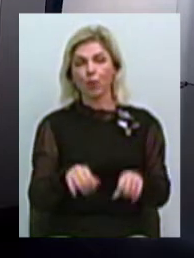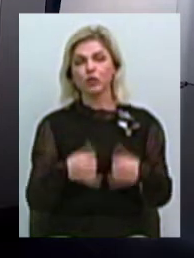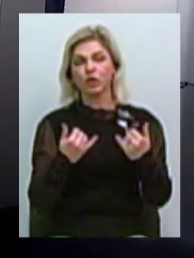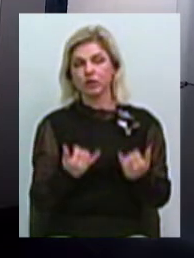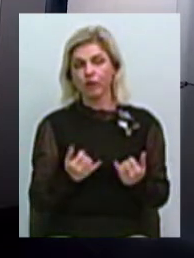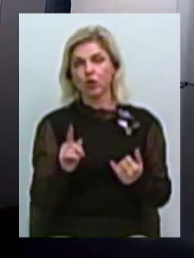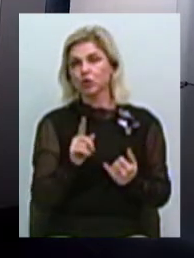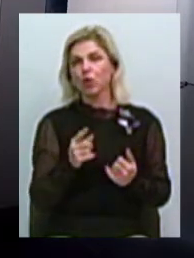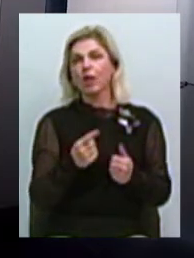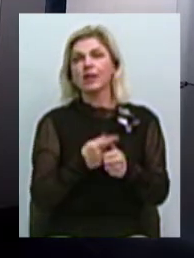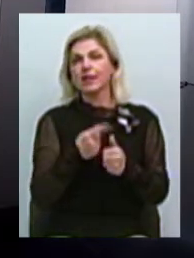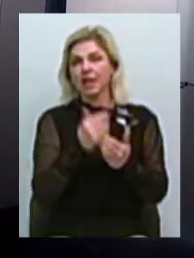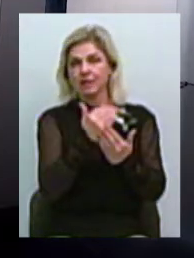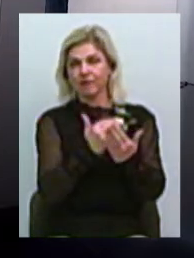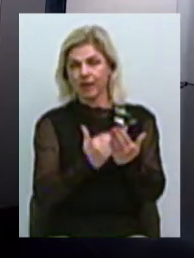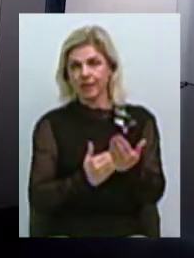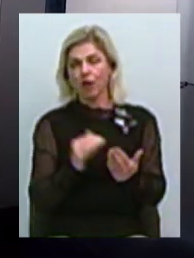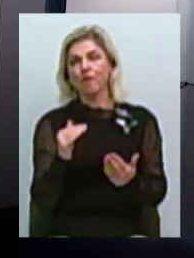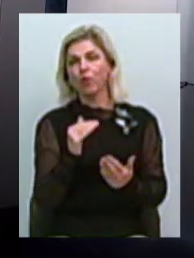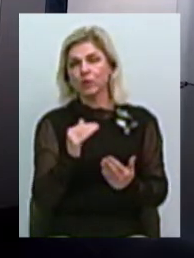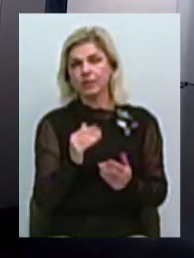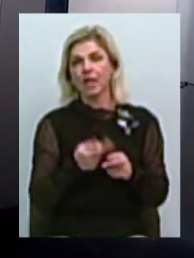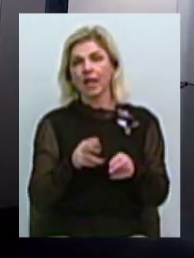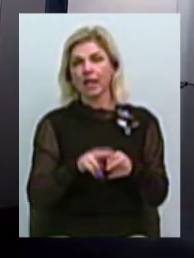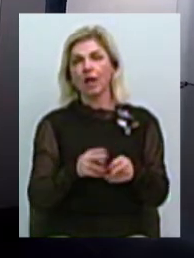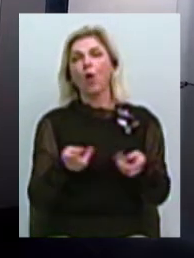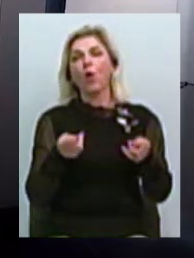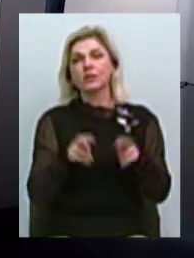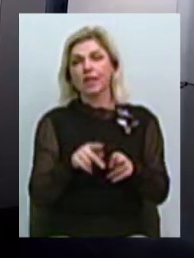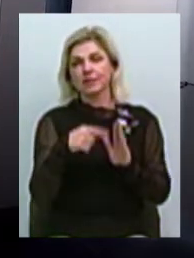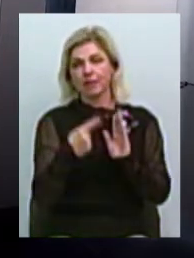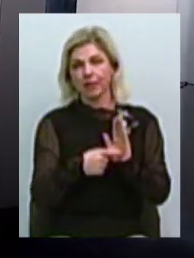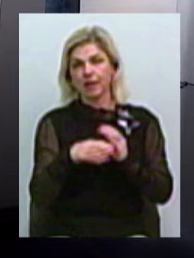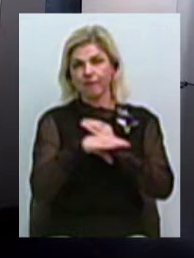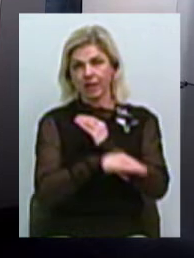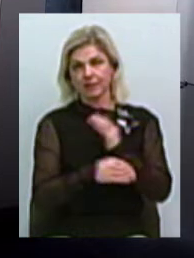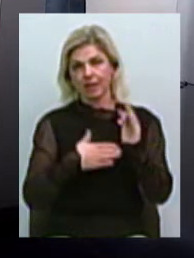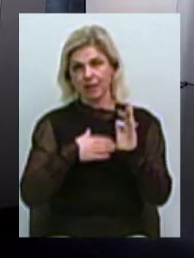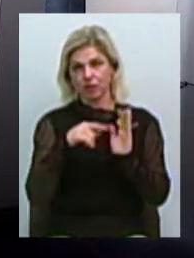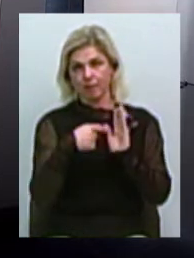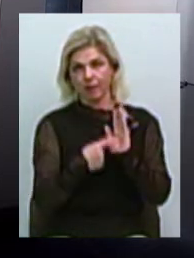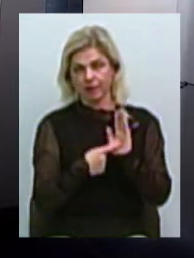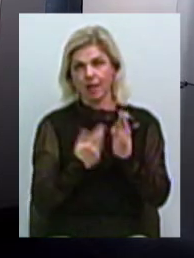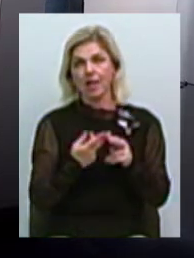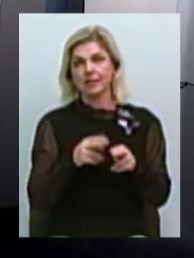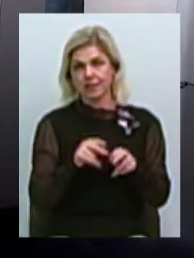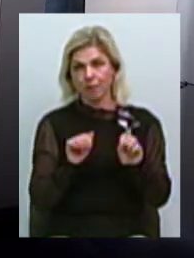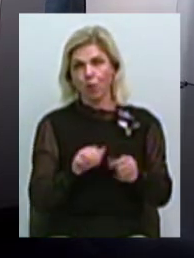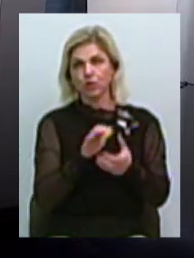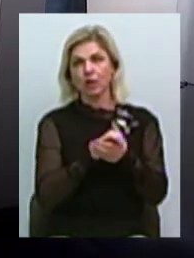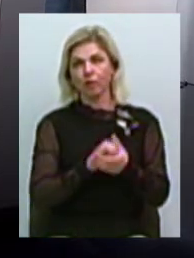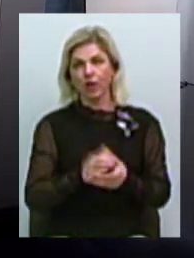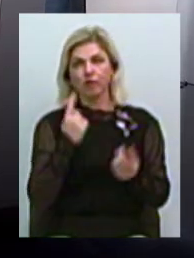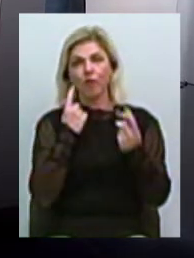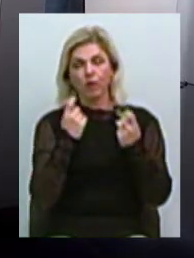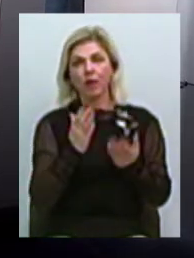щось не названо серед повноважень або функцій, або залишаться запитання в кінці нашої програми, все це з цим можна ознайомитись, інформація